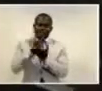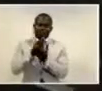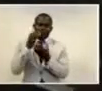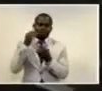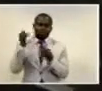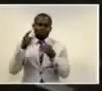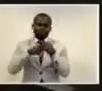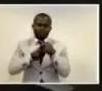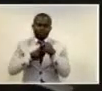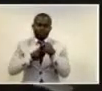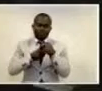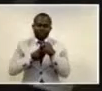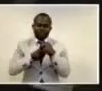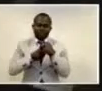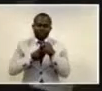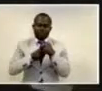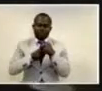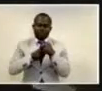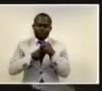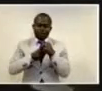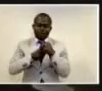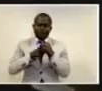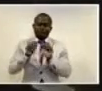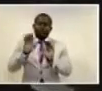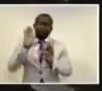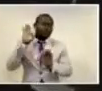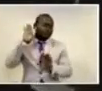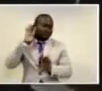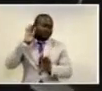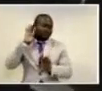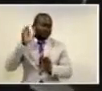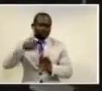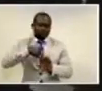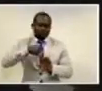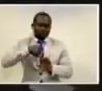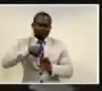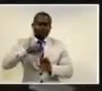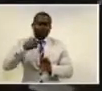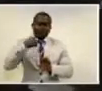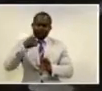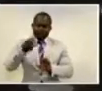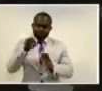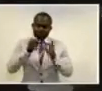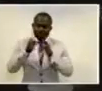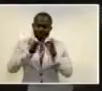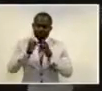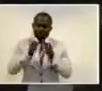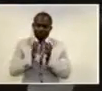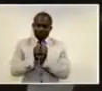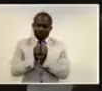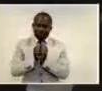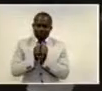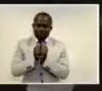gatandatu tariki irindwi wanteze amatwi igihe nkabanza nanjye nkasobanura